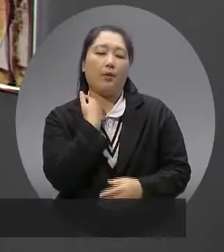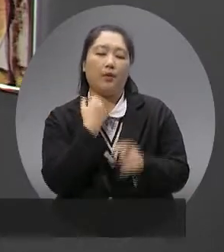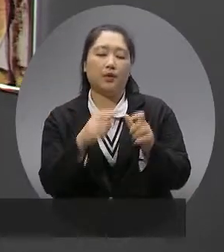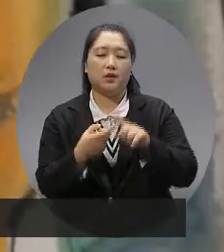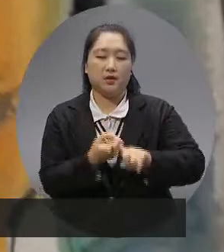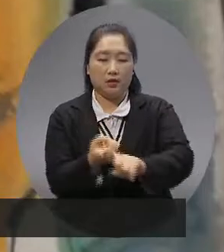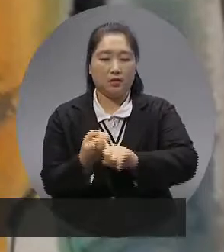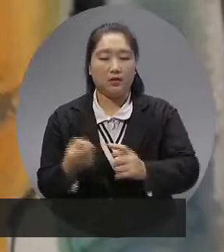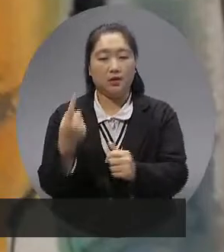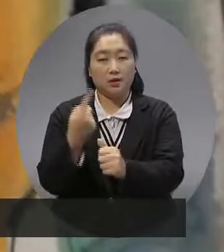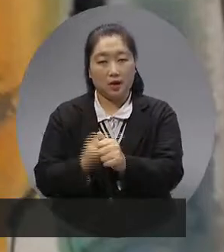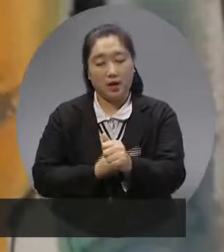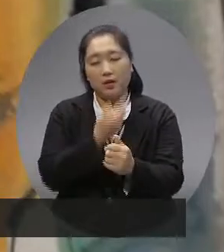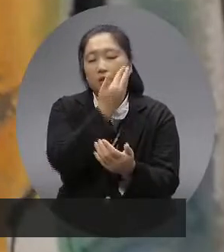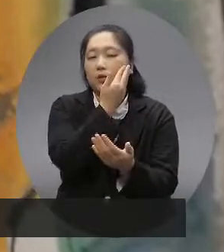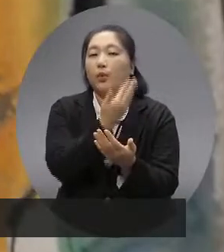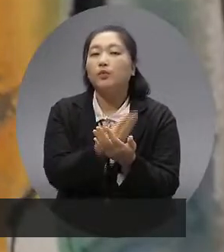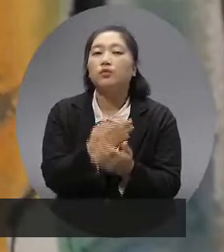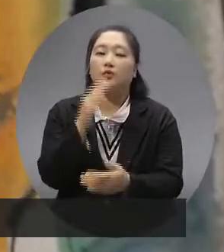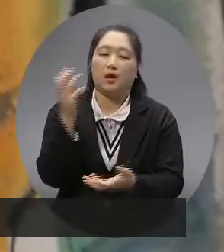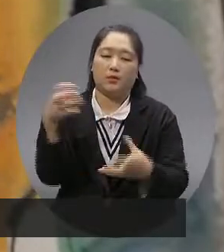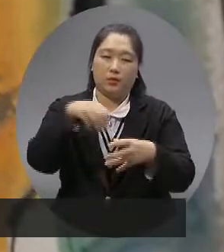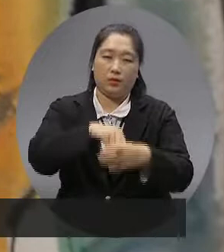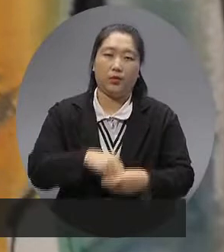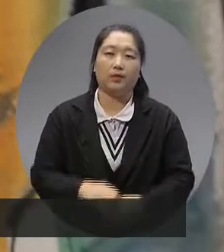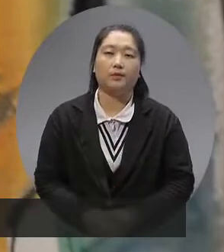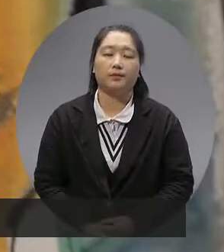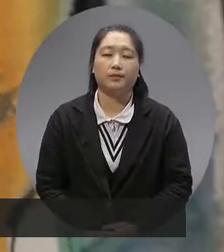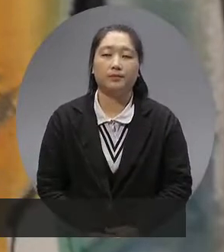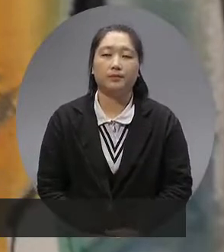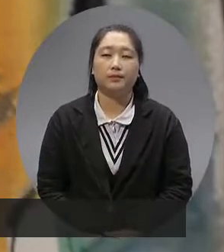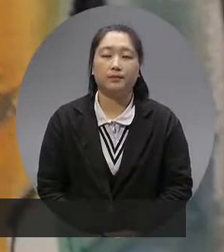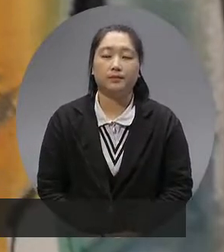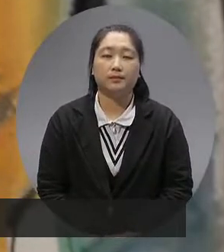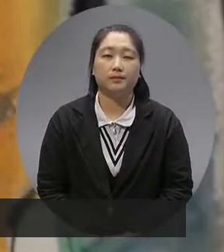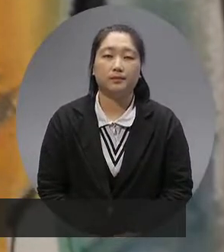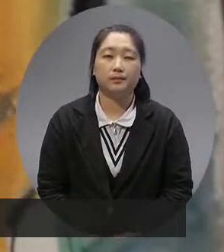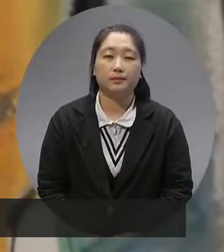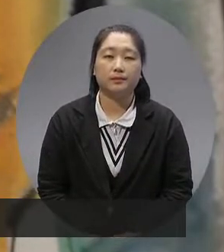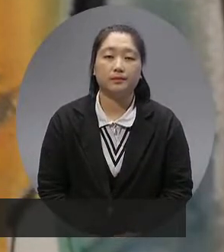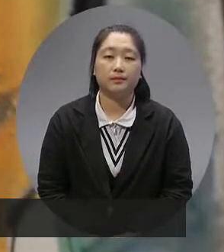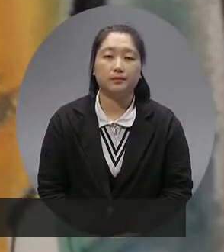대한 소중함을 이야기하고 있습니다. MBC 뉴스 이채연입니다.